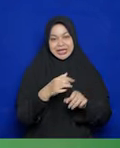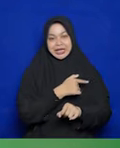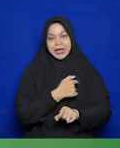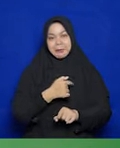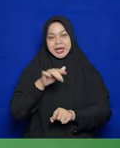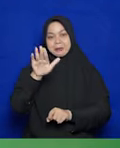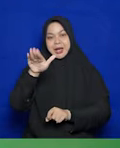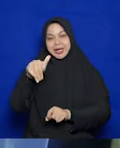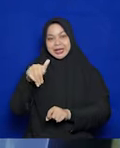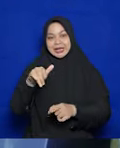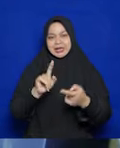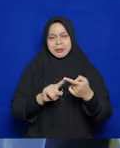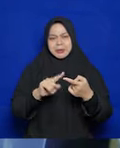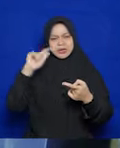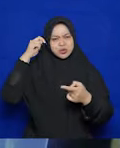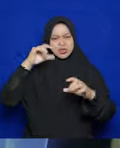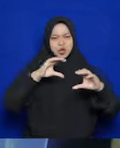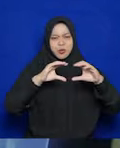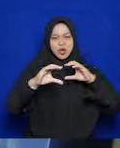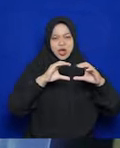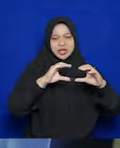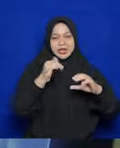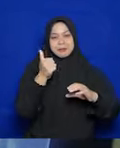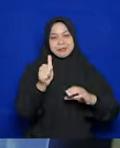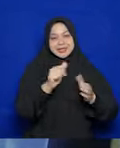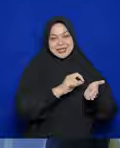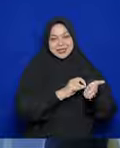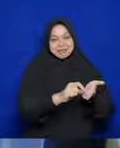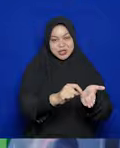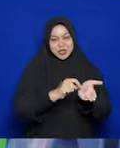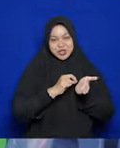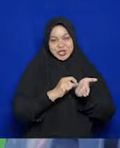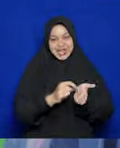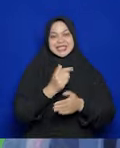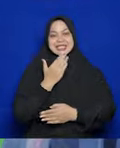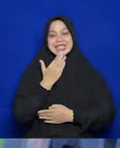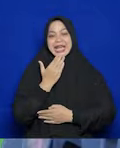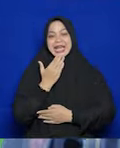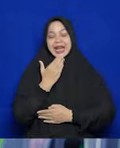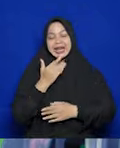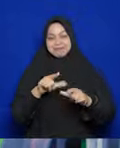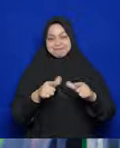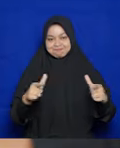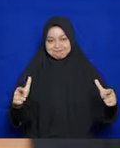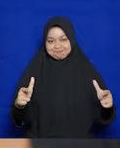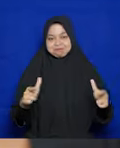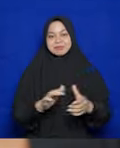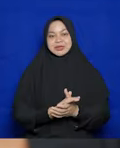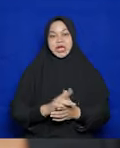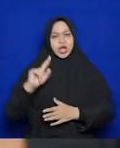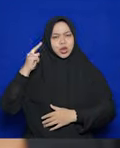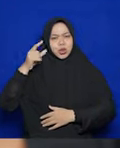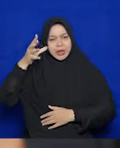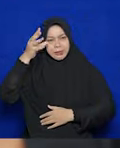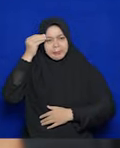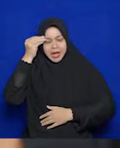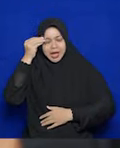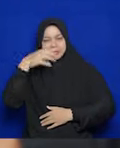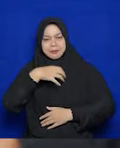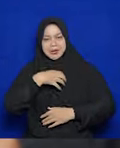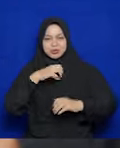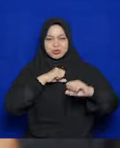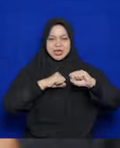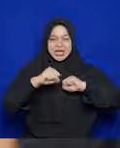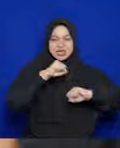apabila teman-teman kesulitan berkomunikasi bisa gunakanode tulisan sederh sehingga teman di fabeluli memahami maksud gestur